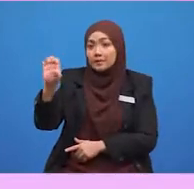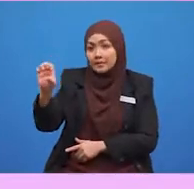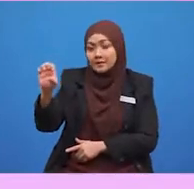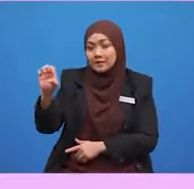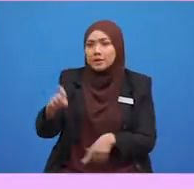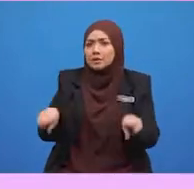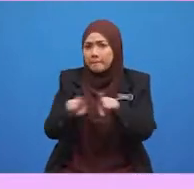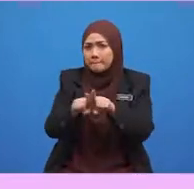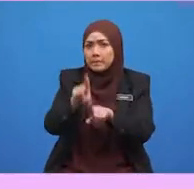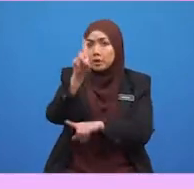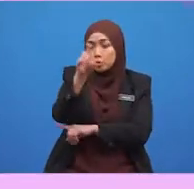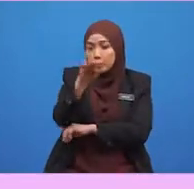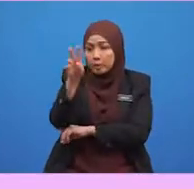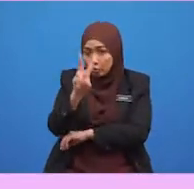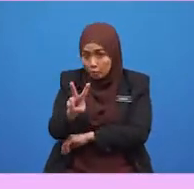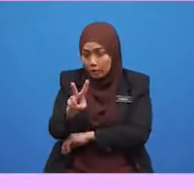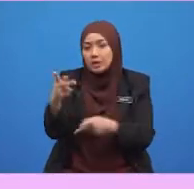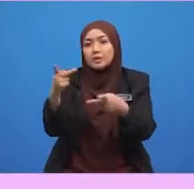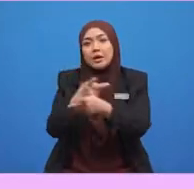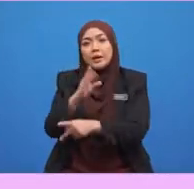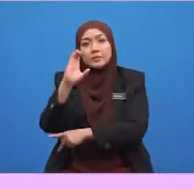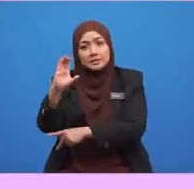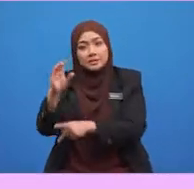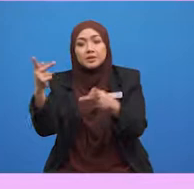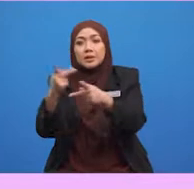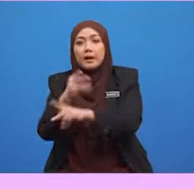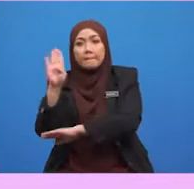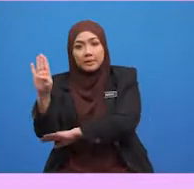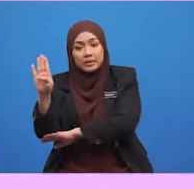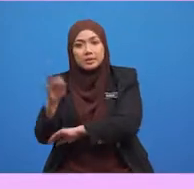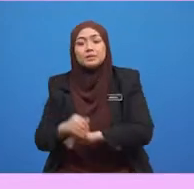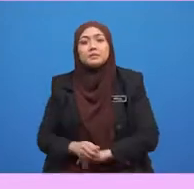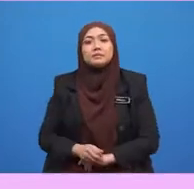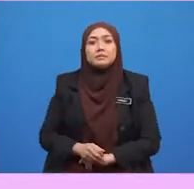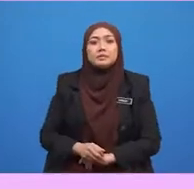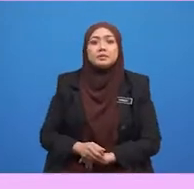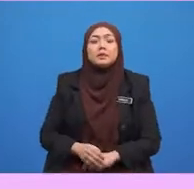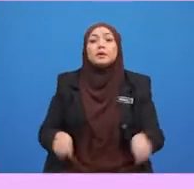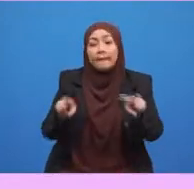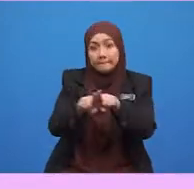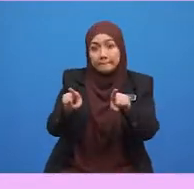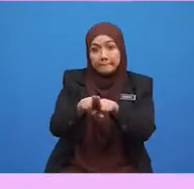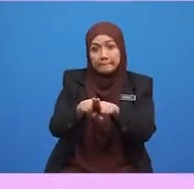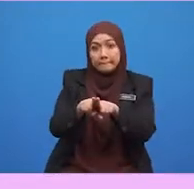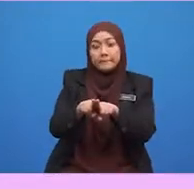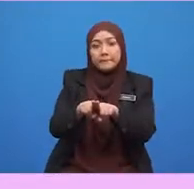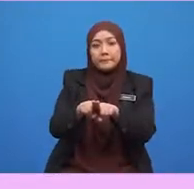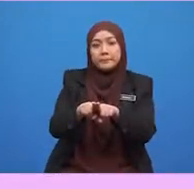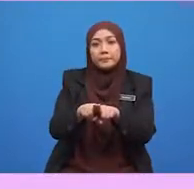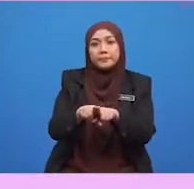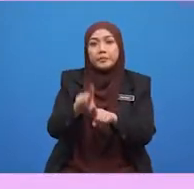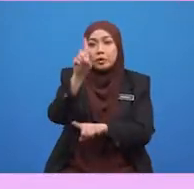dengan 1 per 2 darab C darab B. Sama dengan 1 per